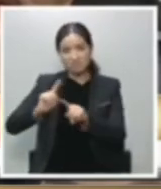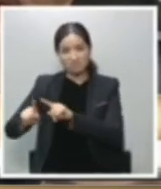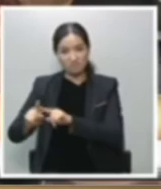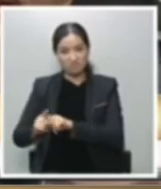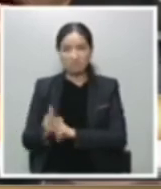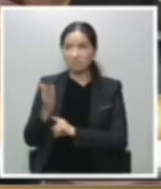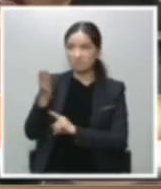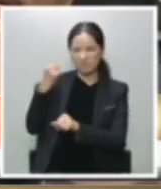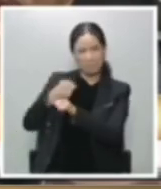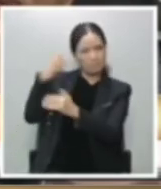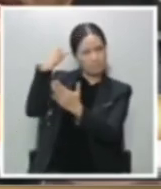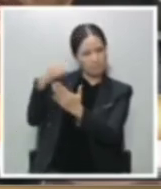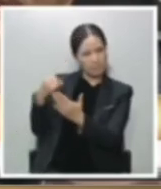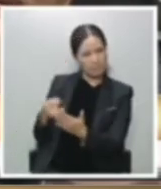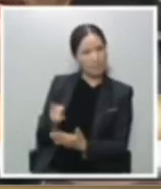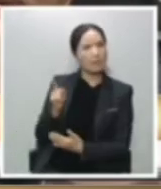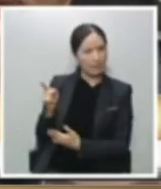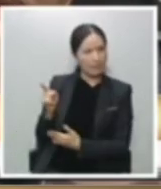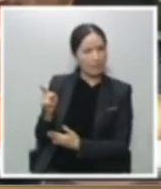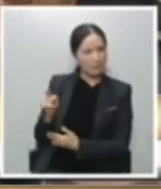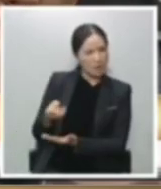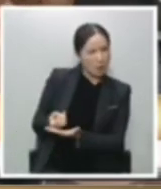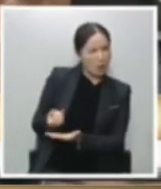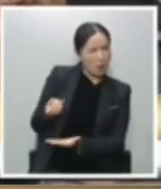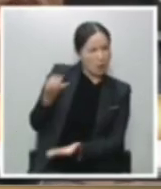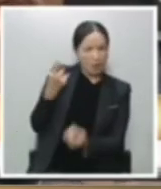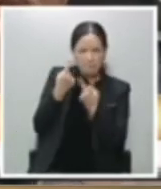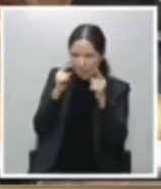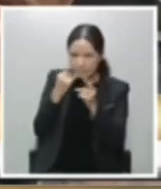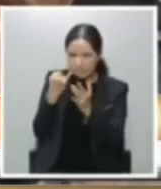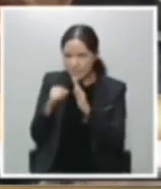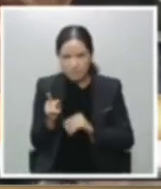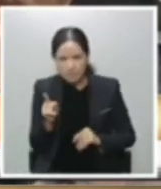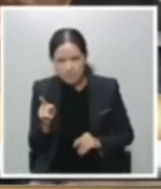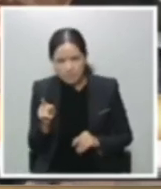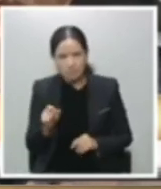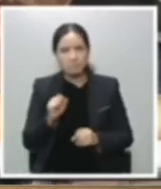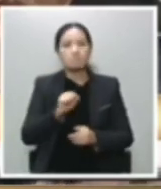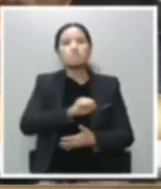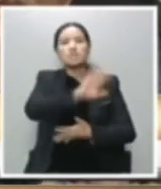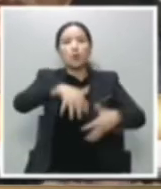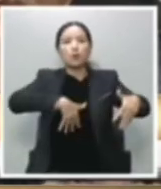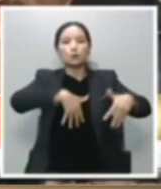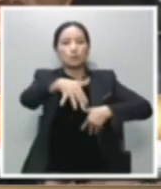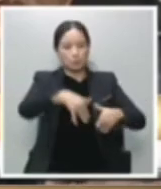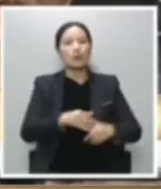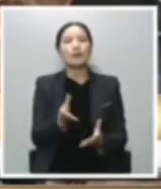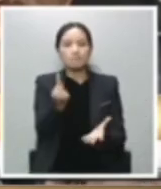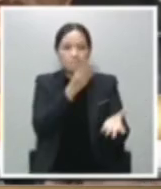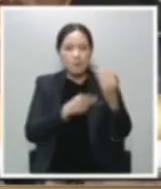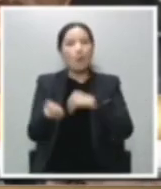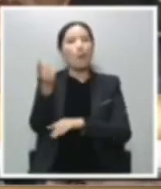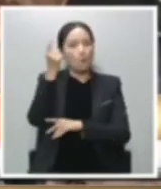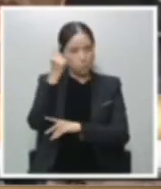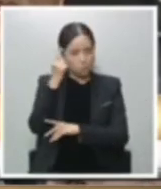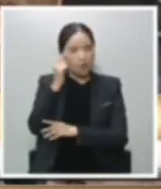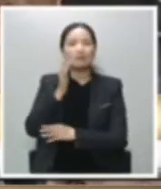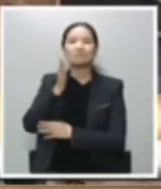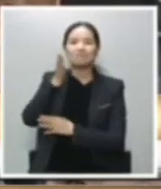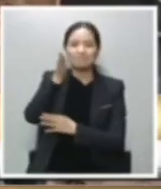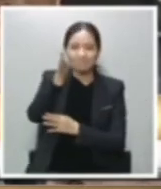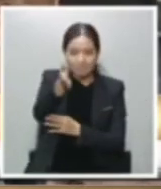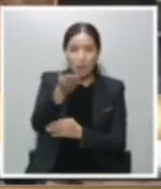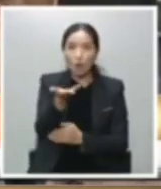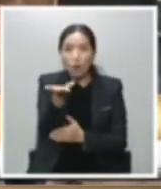ท่านทำผิดมาท่านมีอะไรร่ำรวยผิดปกติหรือไม่ยังไงนะครับพี่น้องประชาชนคงจะได้รับรู้รับทราบต่อไปครับต้อง